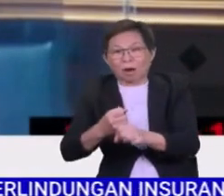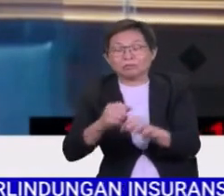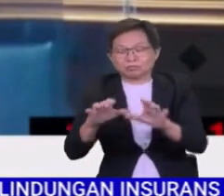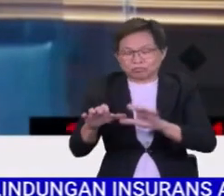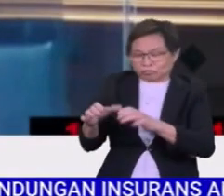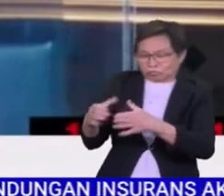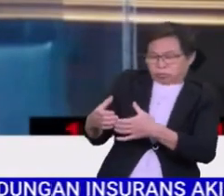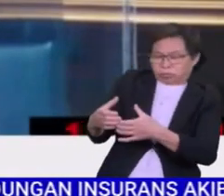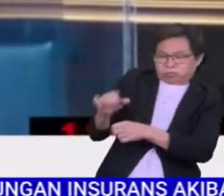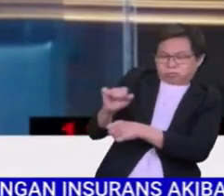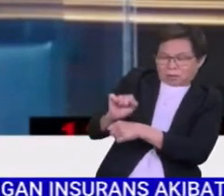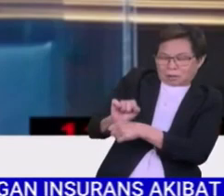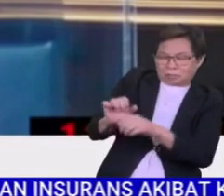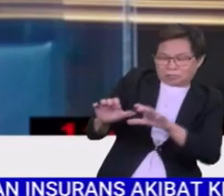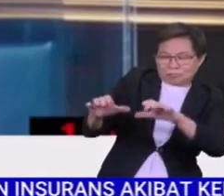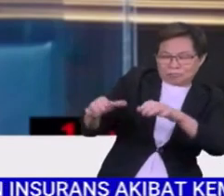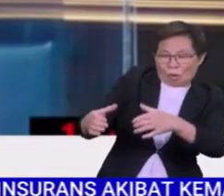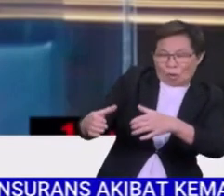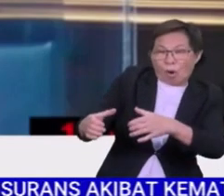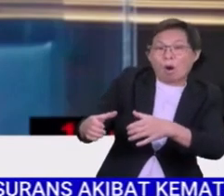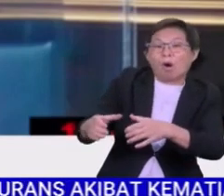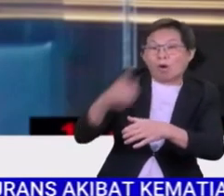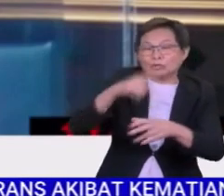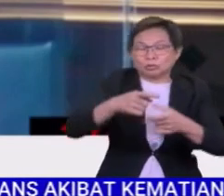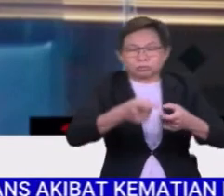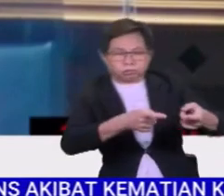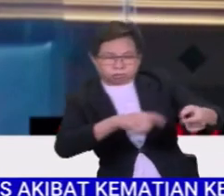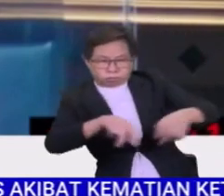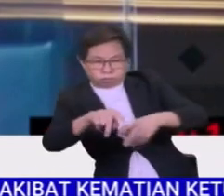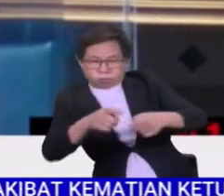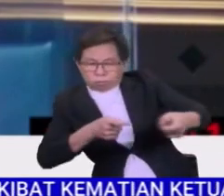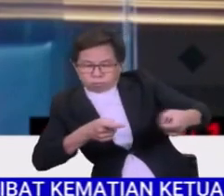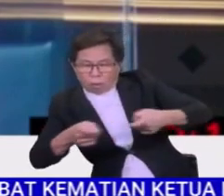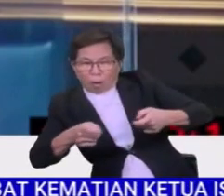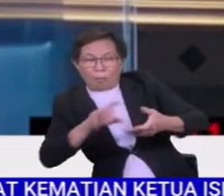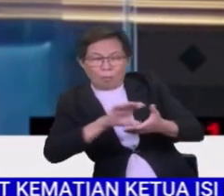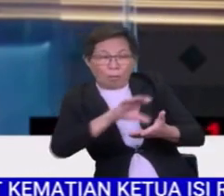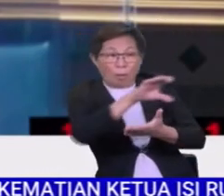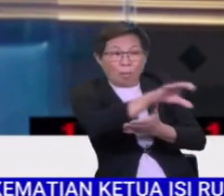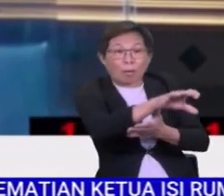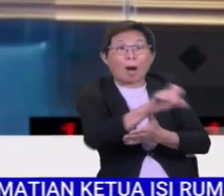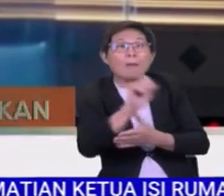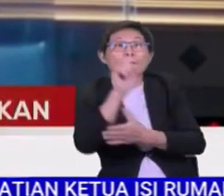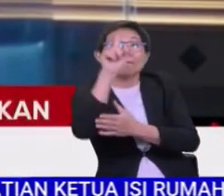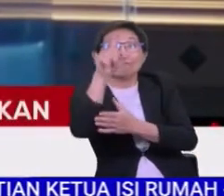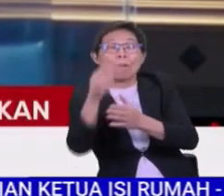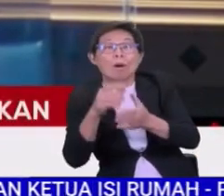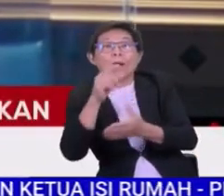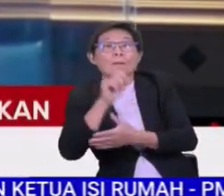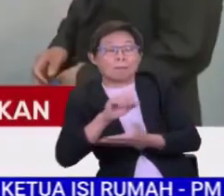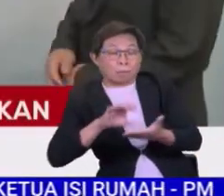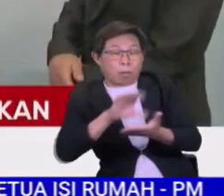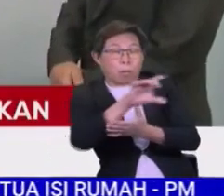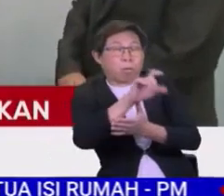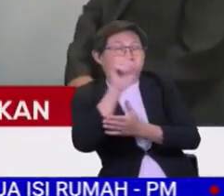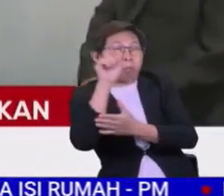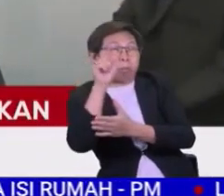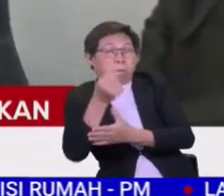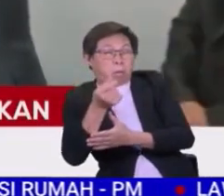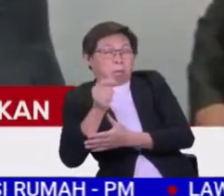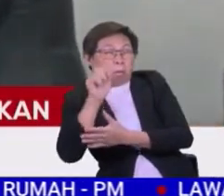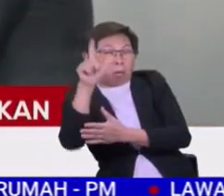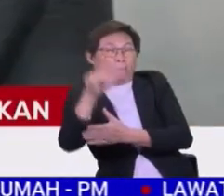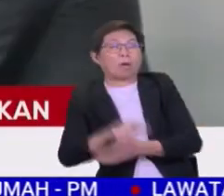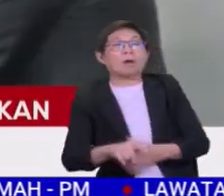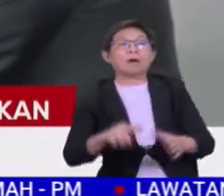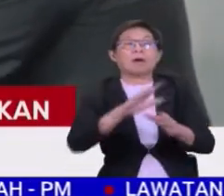dikhaskan untuk menyelaras pelaburan yang berimpak tinggi yang mana dianggotai oleh lebih 26